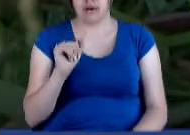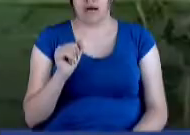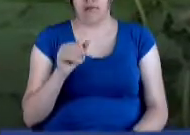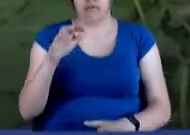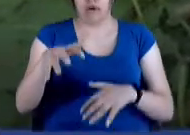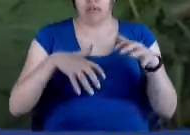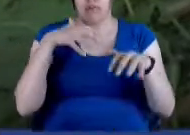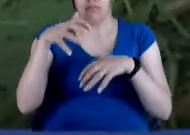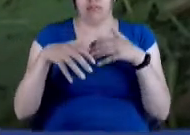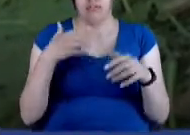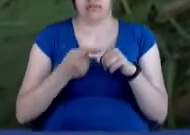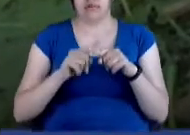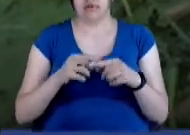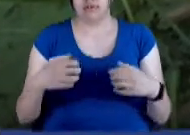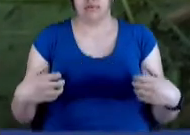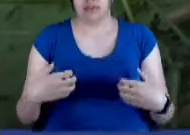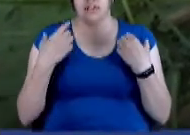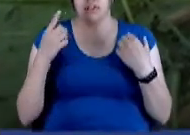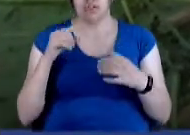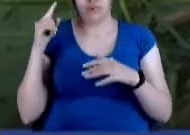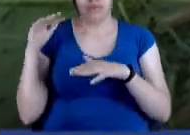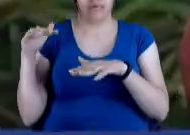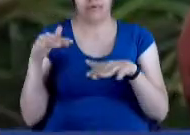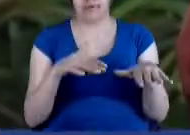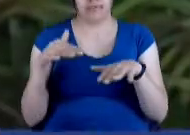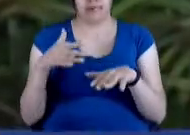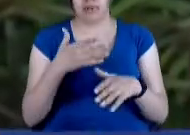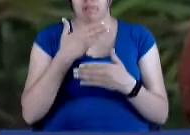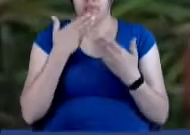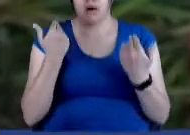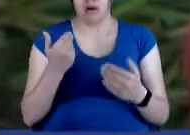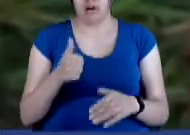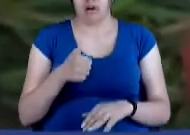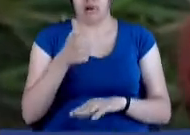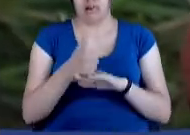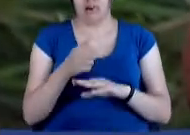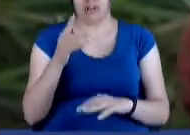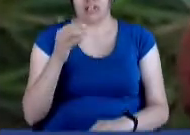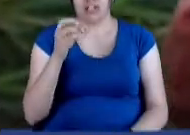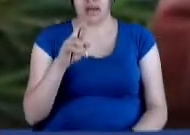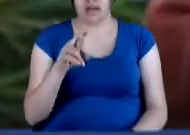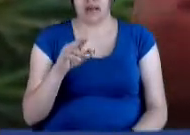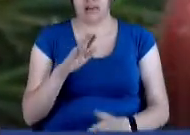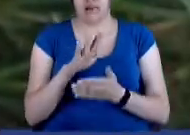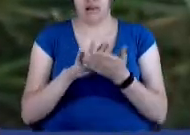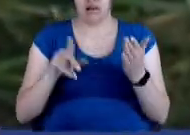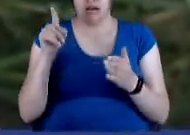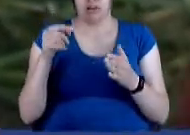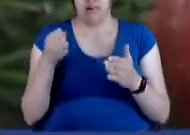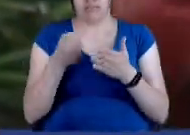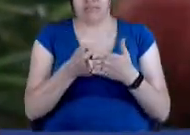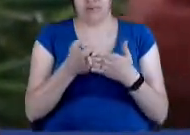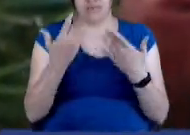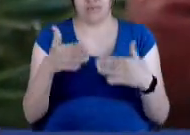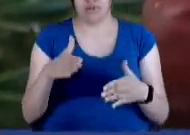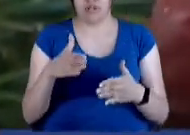це саме страшне, що не дає течінню річки нашої. Це ж головна артерія. Далі ж теж воно йде, там засорення. А тут іменно